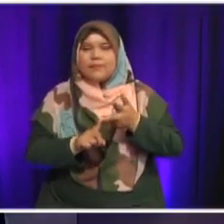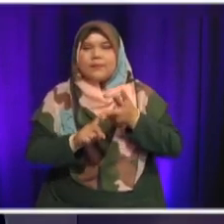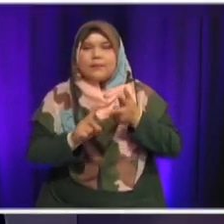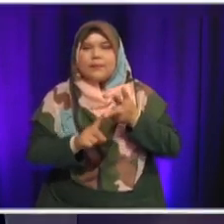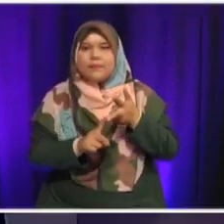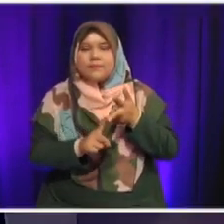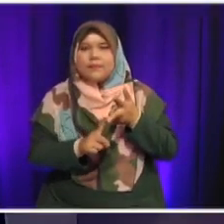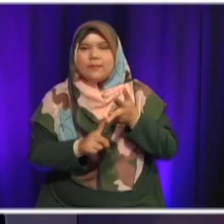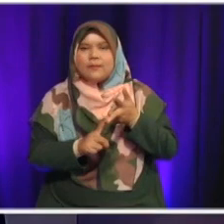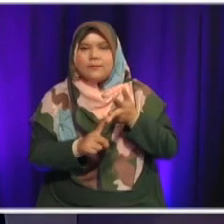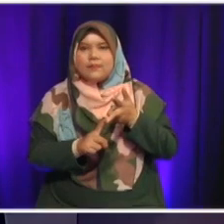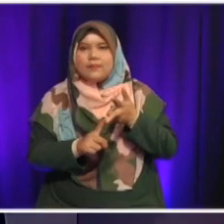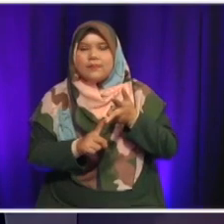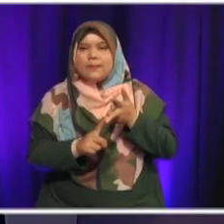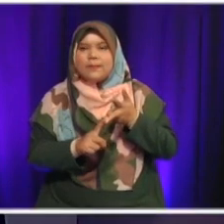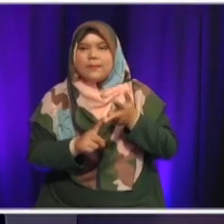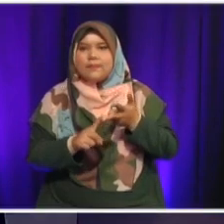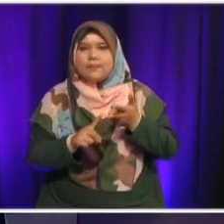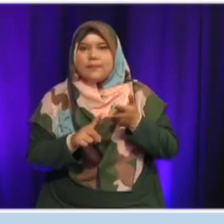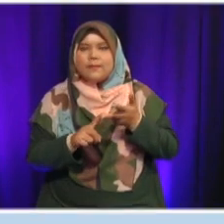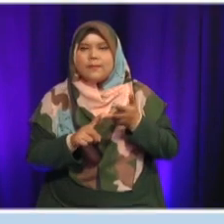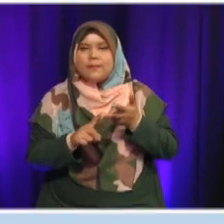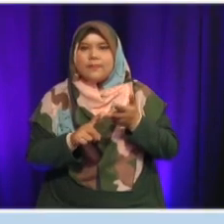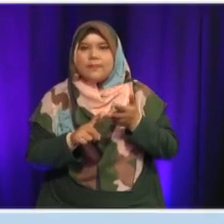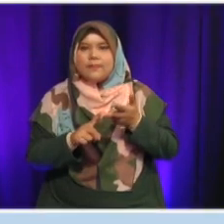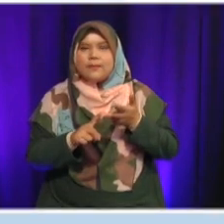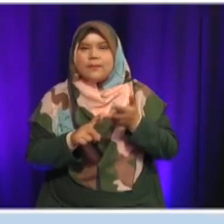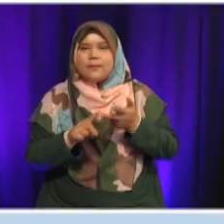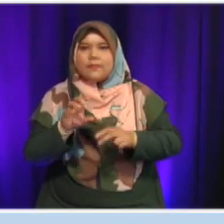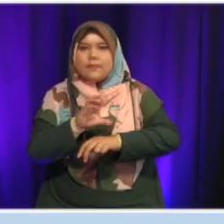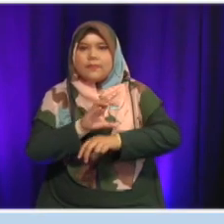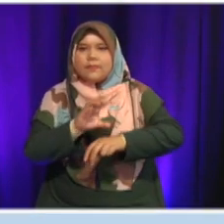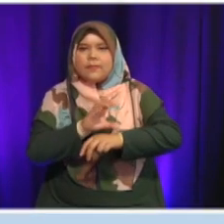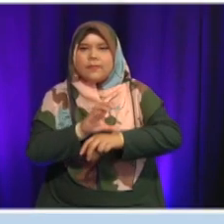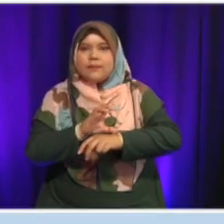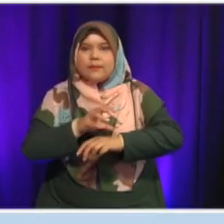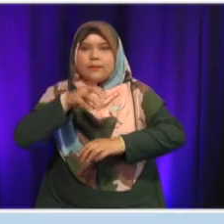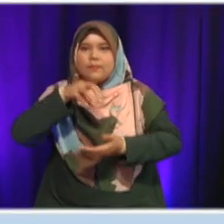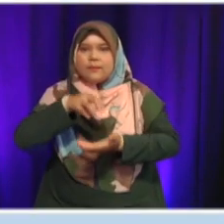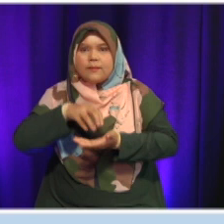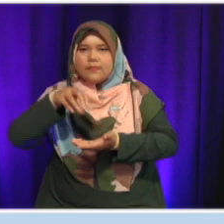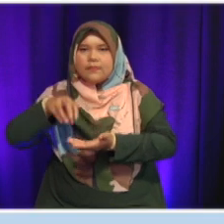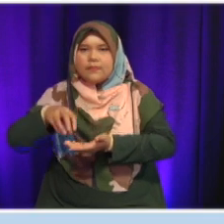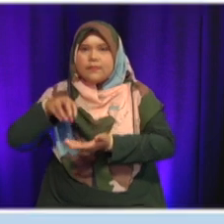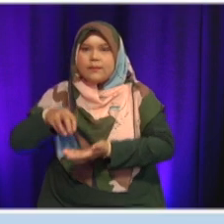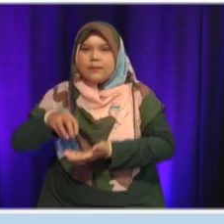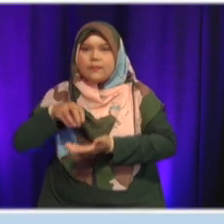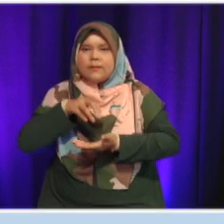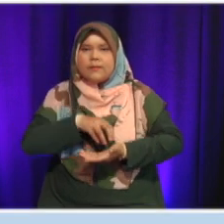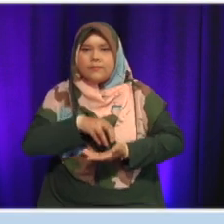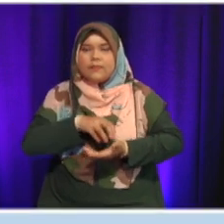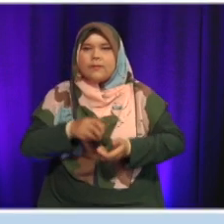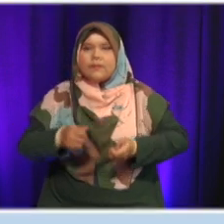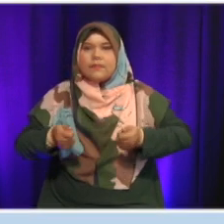seterusnya kita gunakan juga bahan pembungkusan ketiga ialah coklat cabe tea T3 coklat cabe